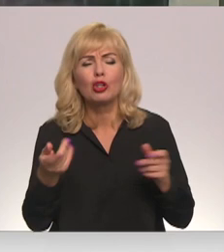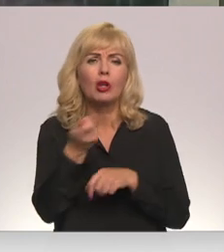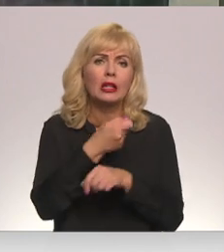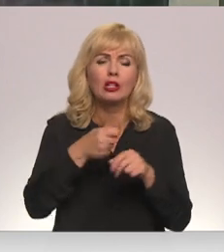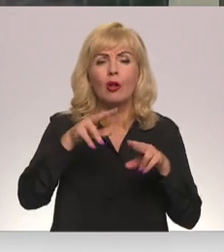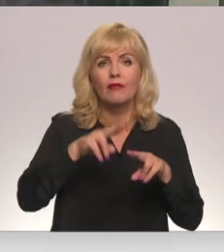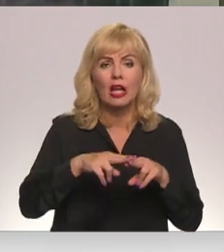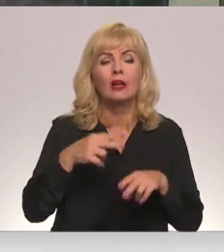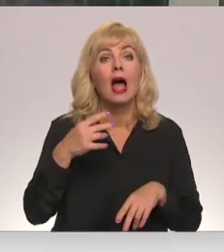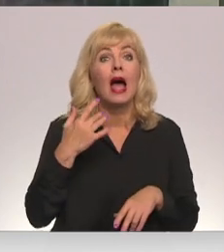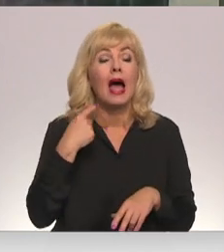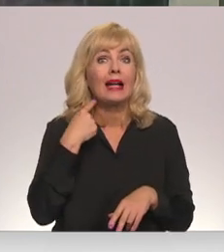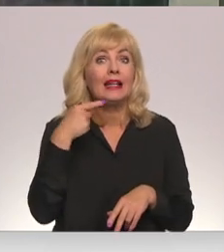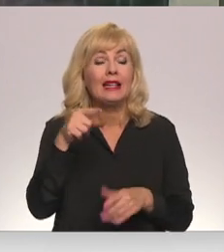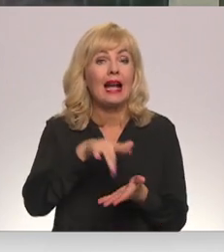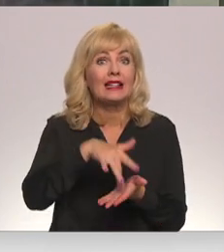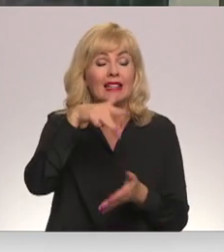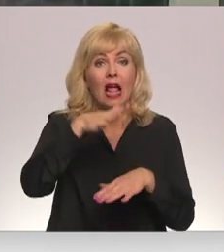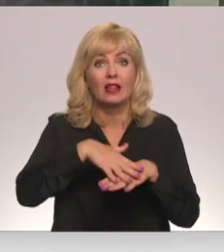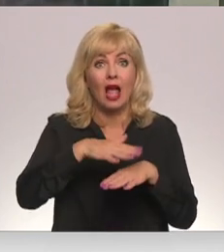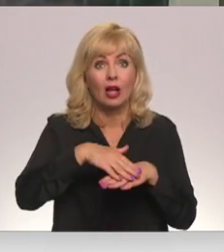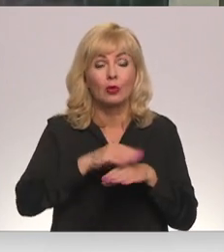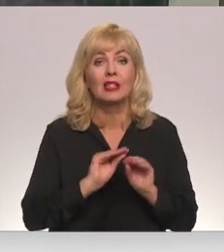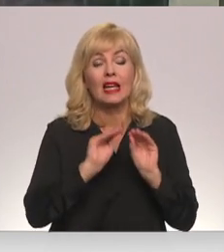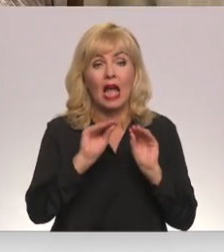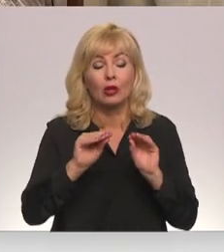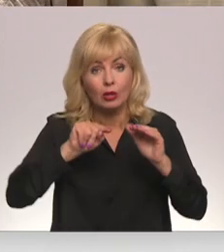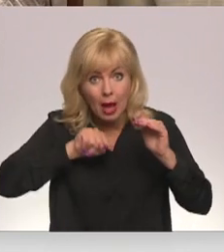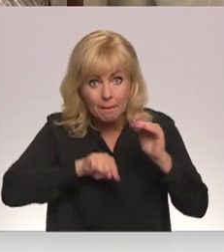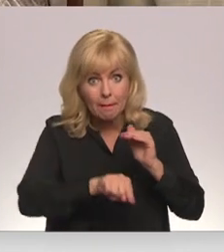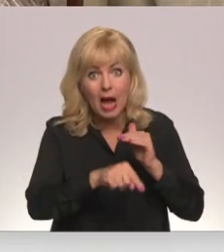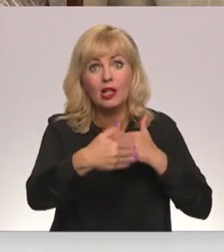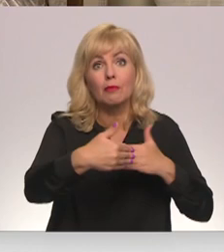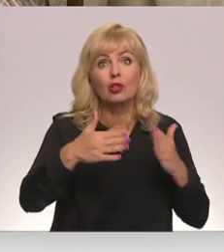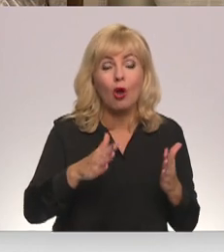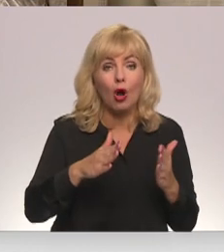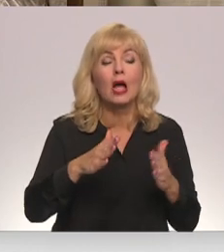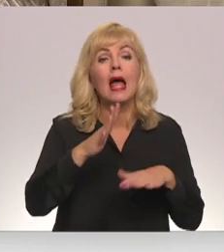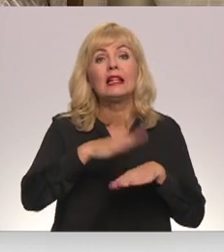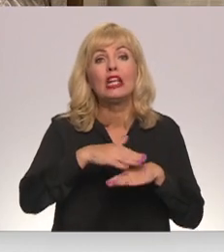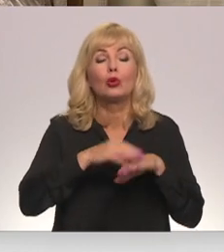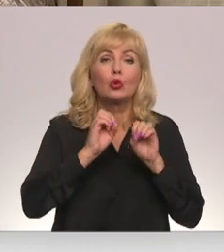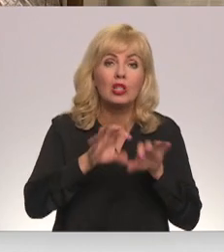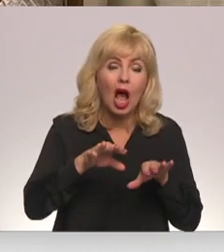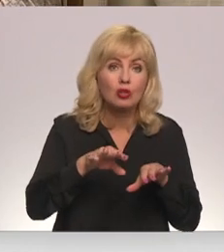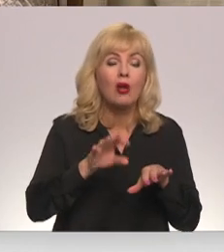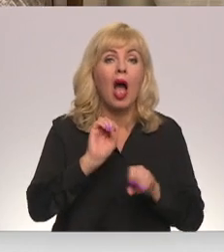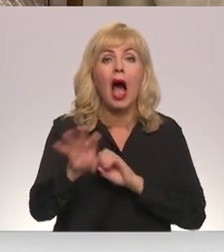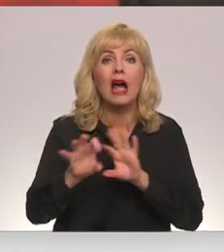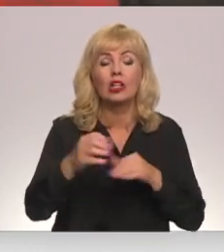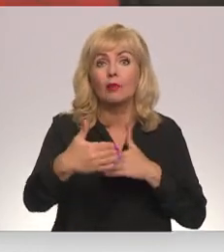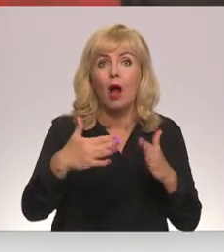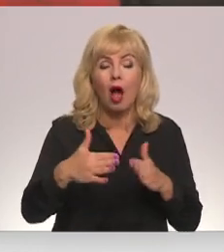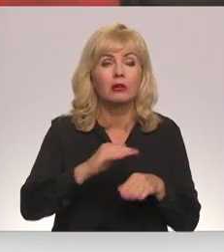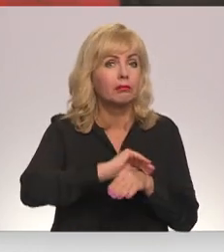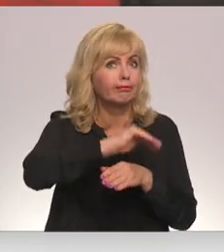vietu, Rīgas centrāltirgo ierīkot pazemes atkritumu konteineri. Rīgas centrāltirgus pārstāvi norāda, ka tirgu atkritumu konteineri tiek piepildīti